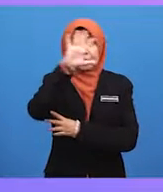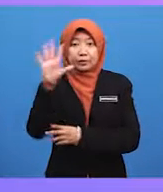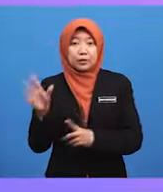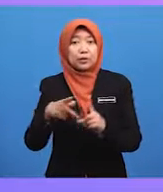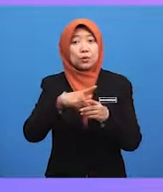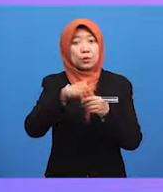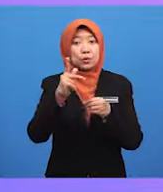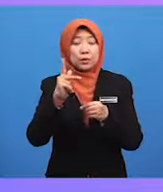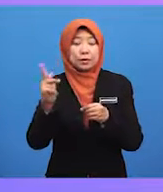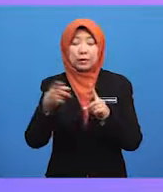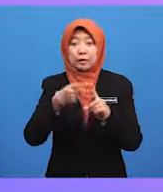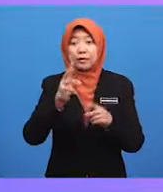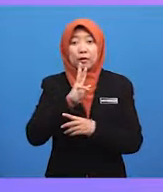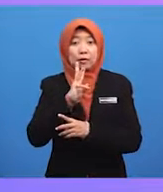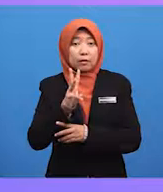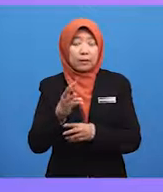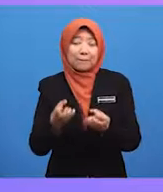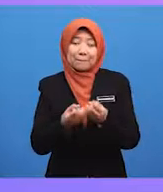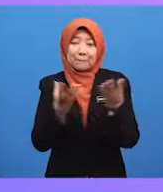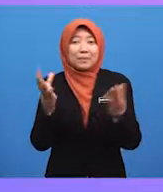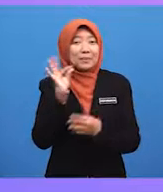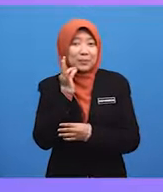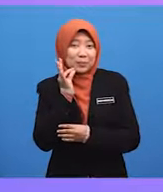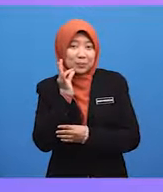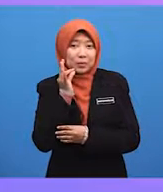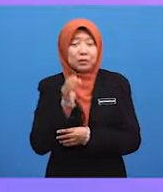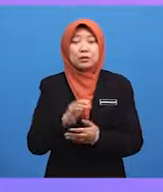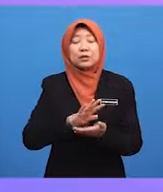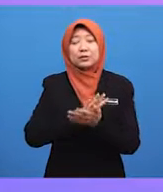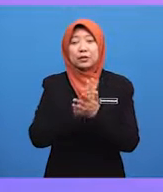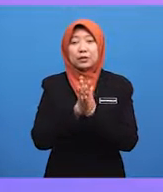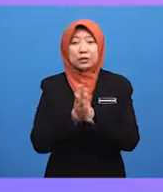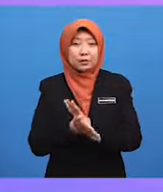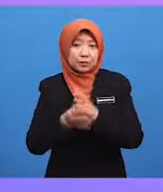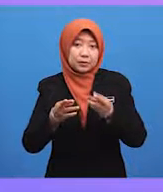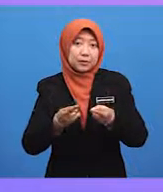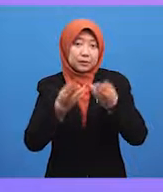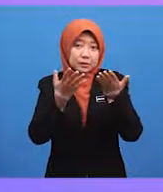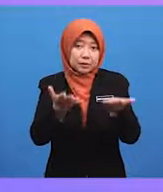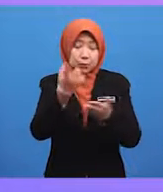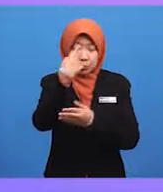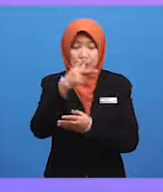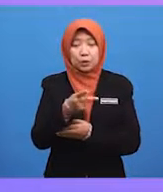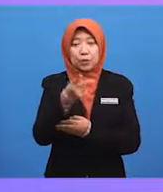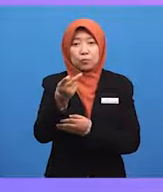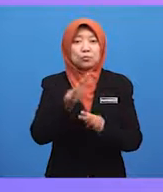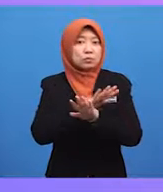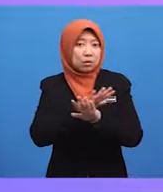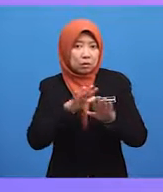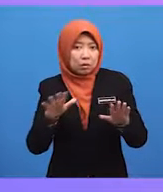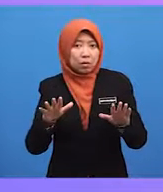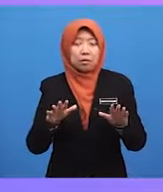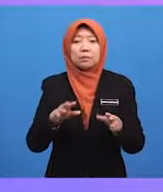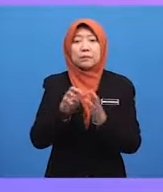dikeluarkannya dengan air itu berjenis-jenis buah-buahan yang menjadi rezeki bagi kamu. Maka janganlah kamu